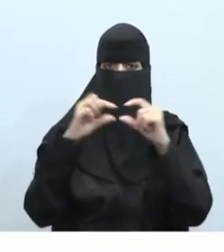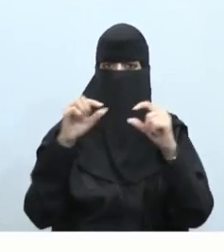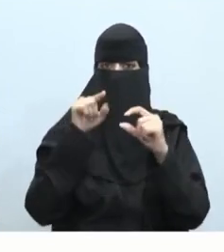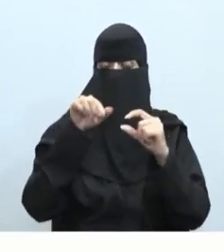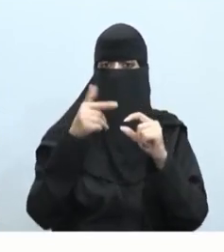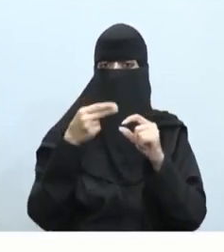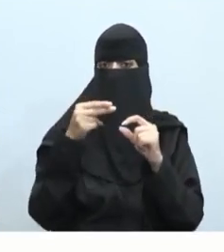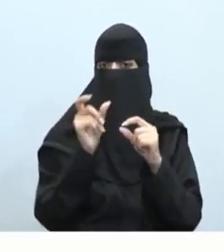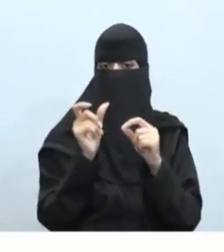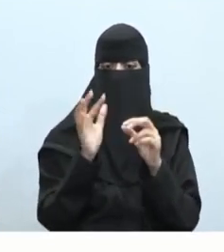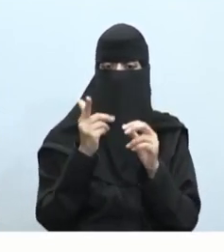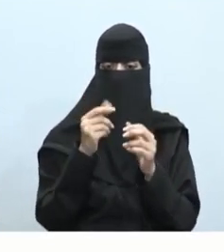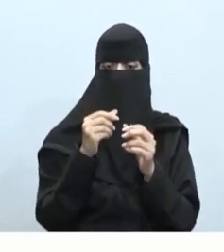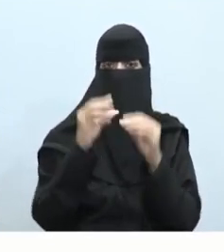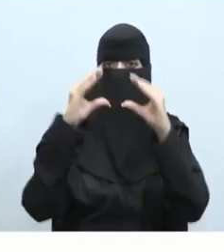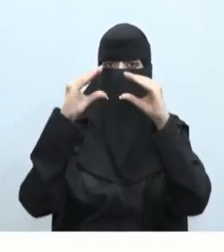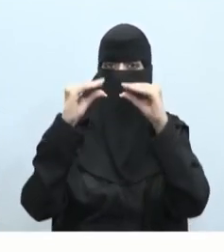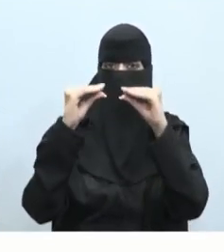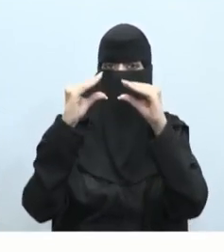عن مواد